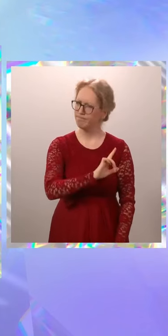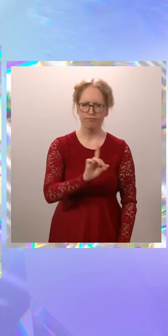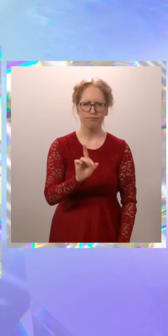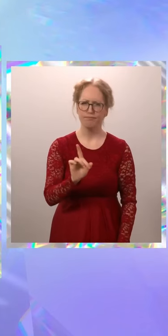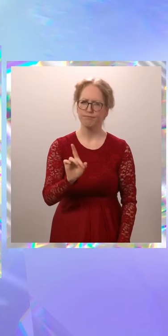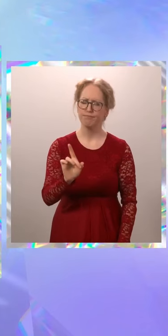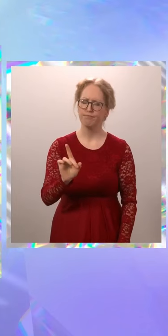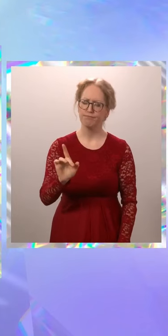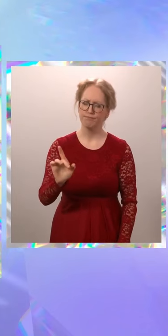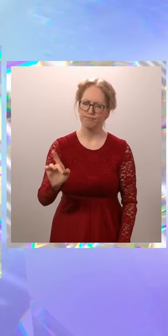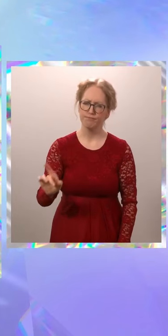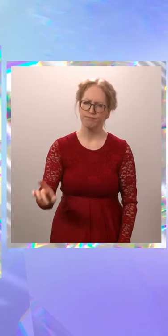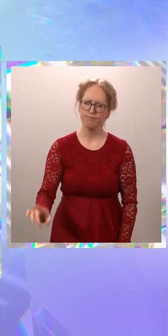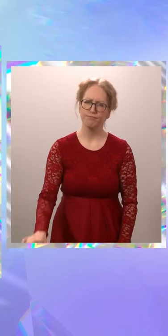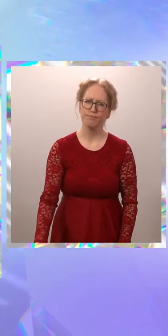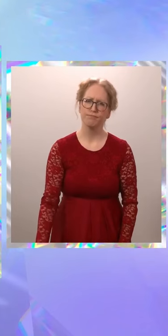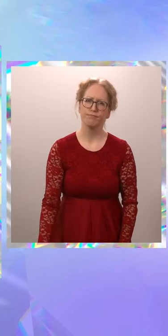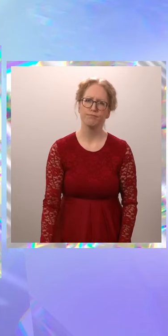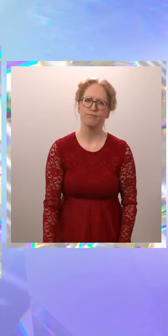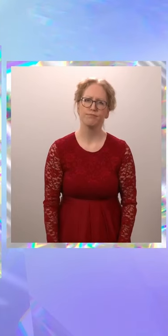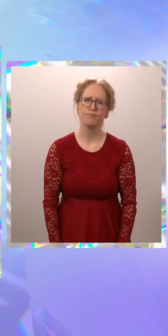koskaan saa.